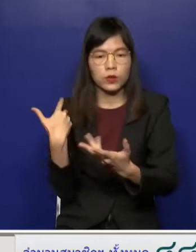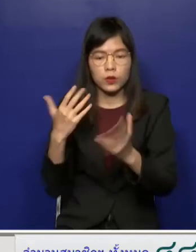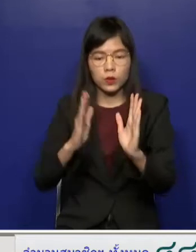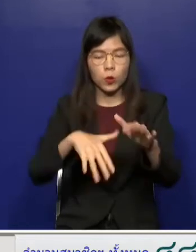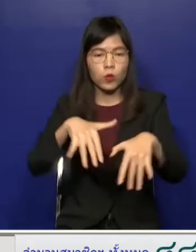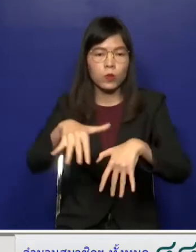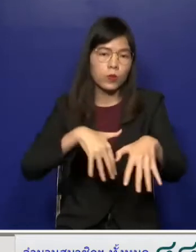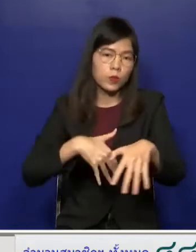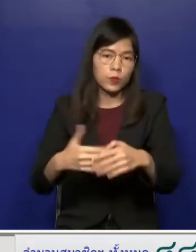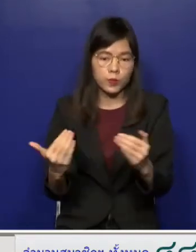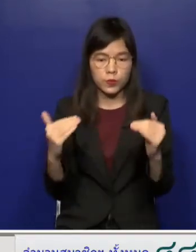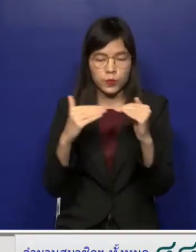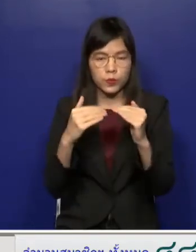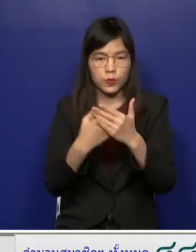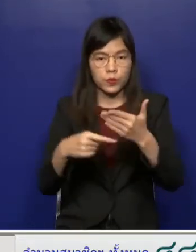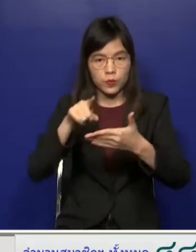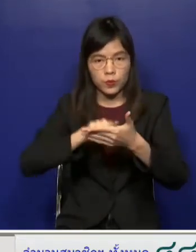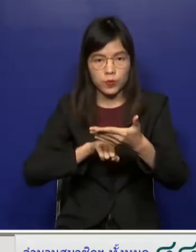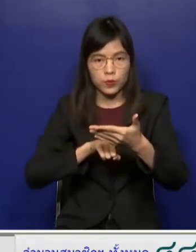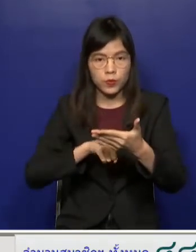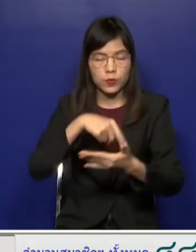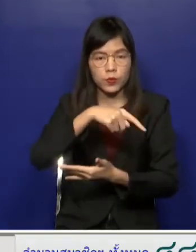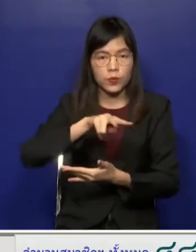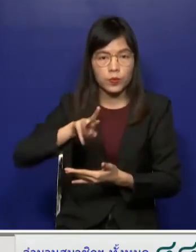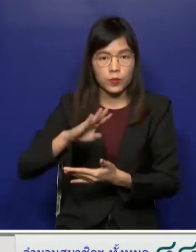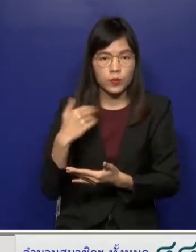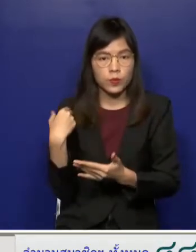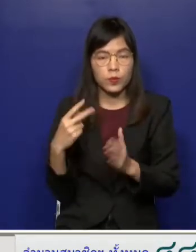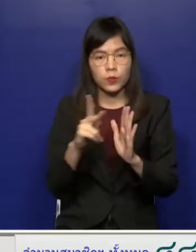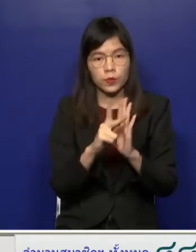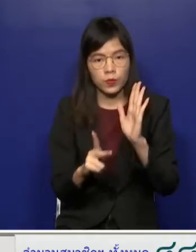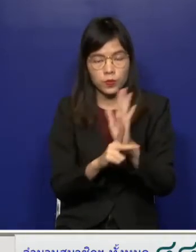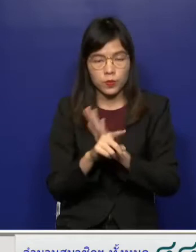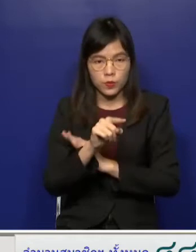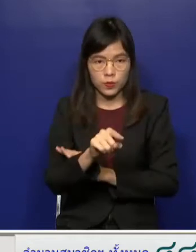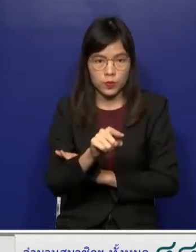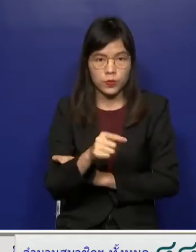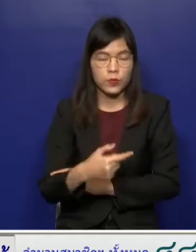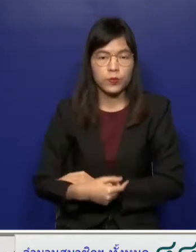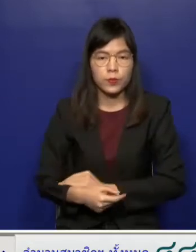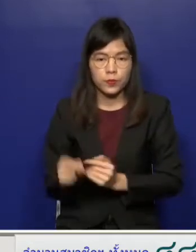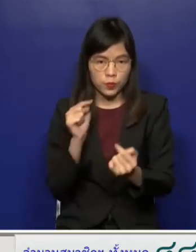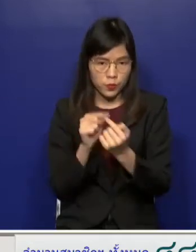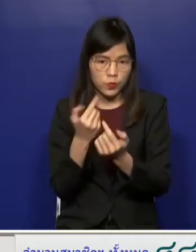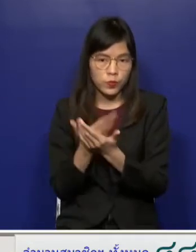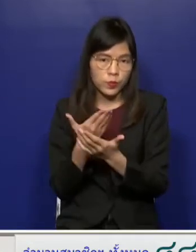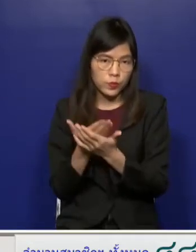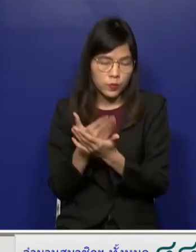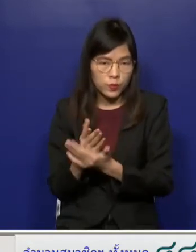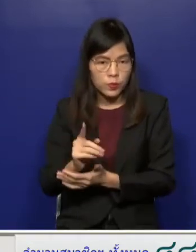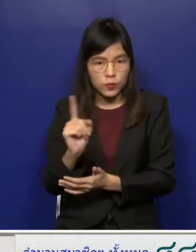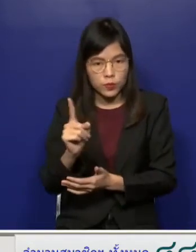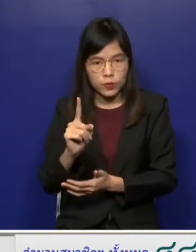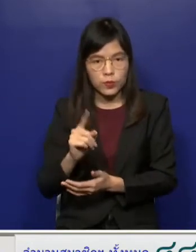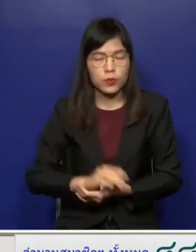เป็นตามร่างกฎหมายฉบับนี้นะครับแต่บอกว่าถ้าเป็นร่างเทศบัญญัติเกี่ยวกับการเงินจะเสนอได้ต่อเมื่อนาย